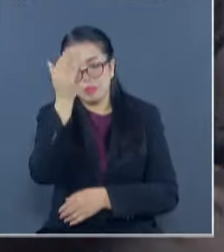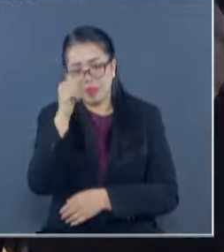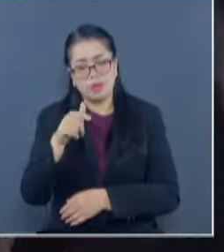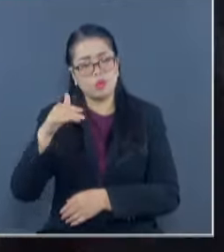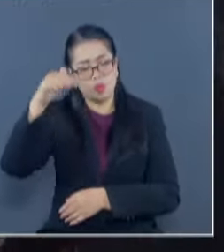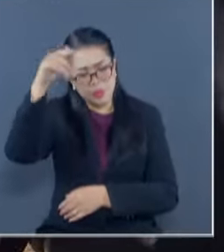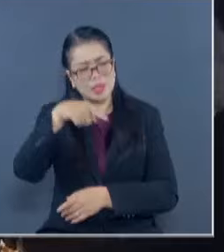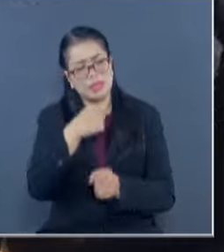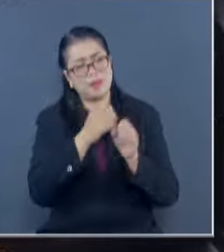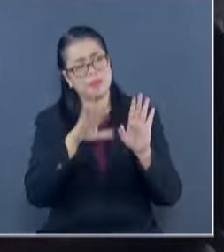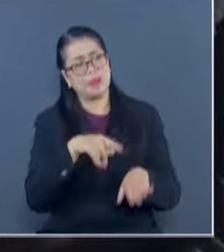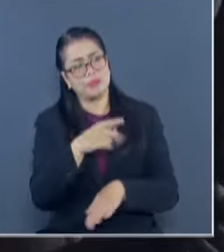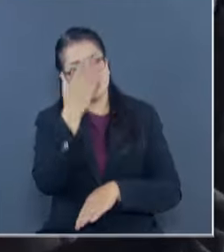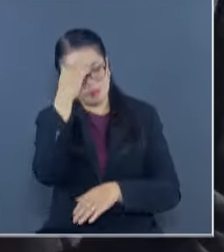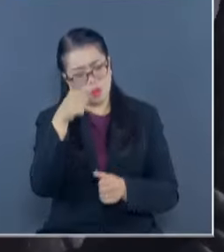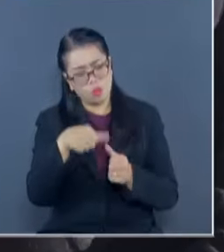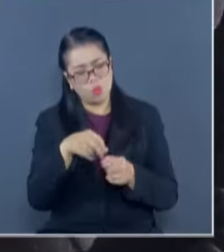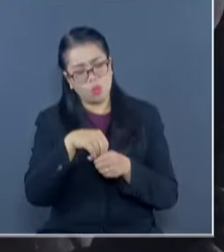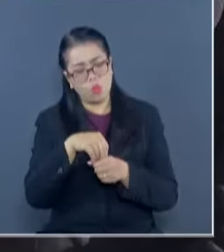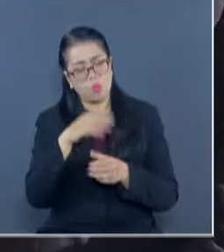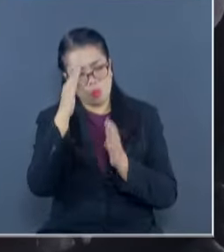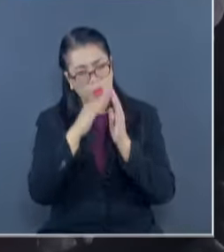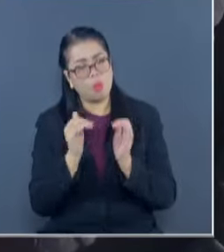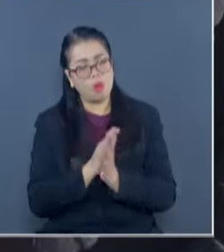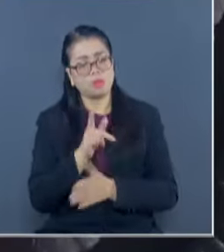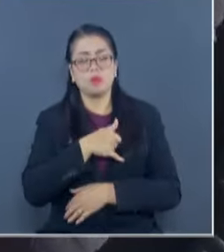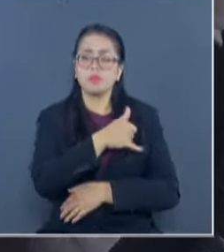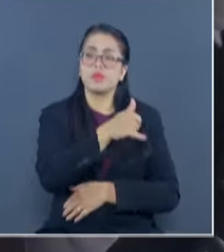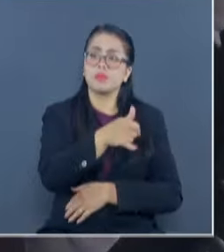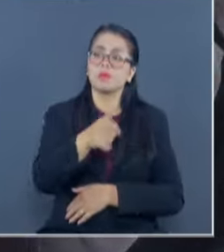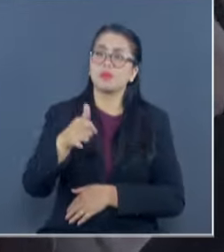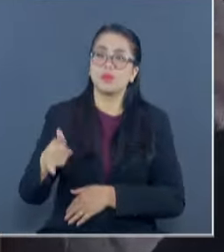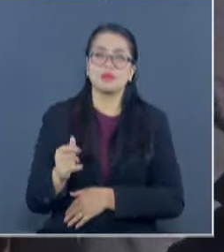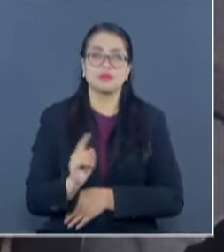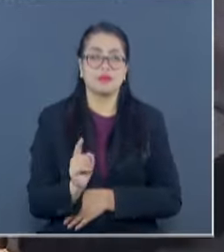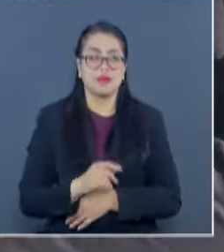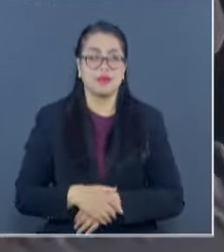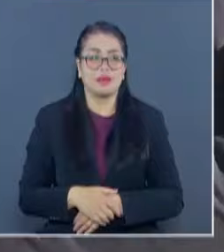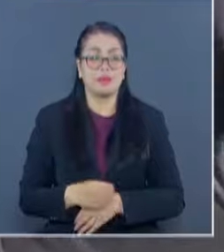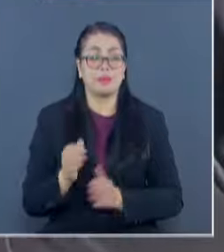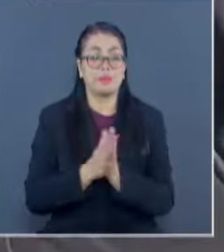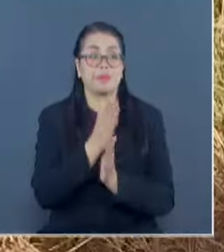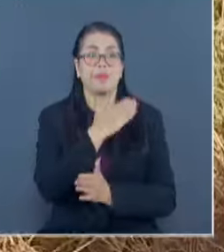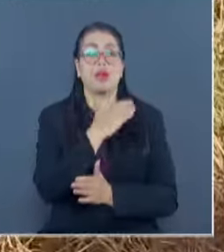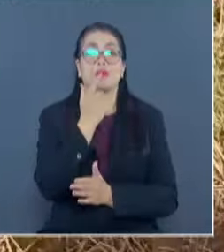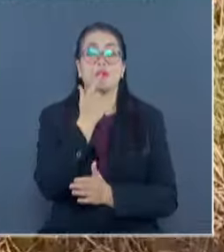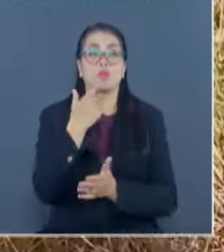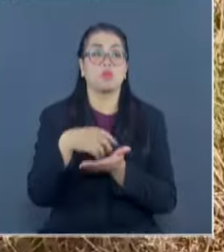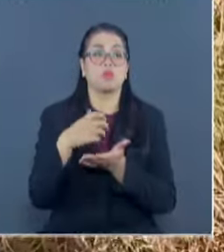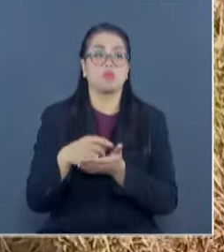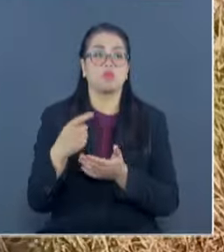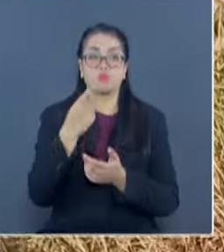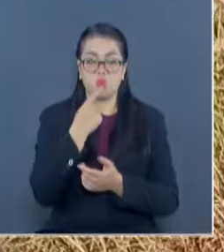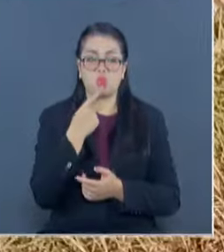พฤติกรรมแบบนี้ล่ะหลวงพี่ทำไมไม่จำวัดทำไมหลวงพี่กลายเป็นเล่ร่อนวนารามแบบนี้ปรากฏฮะพระรูปนี้มีปาก